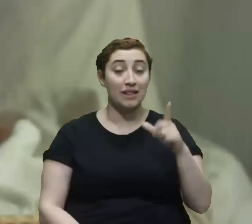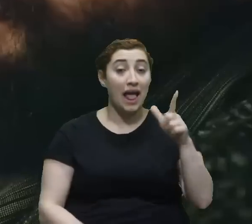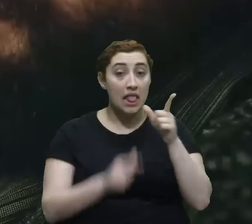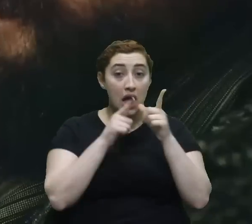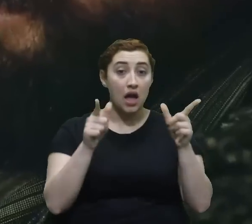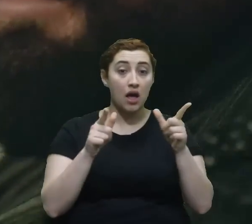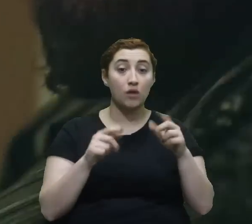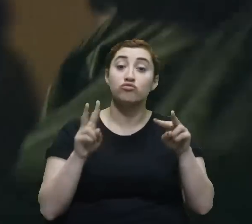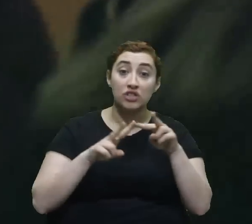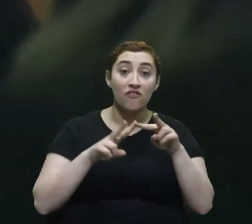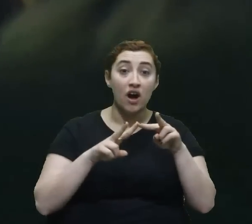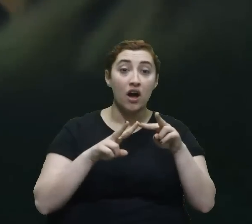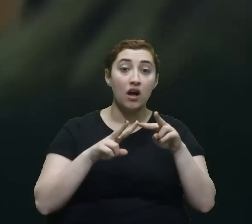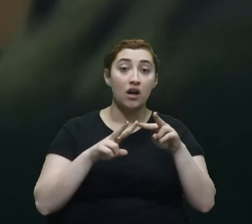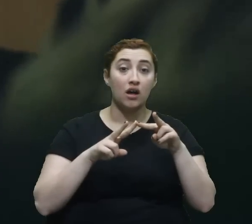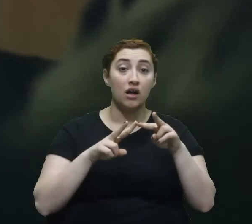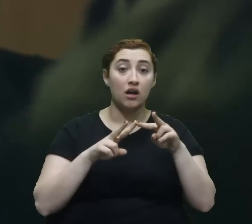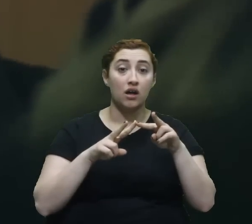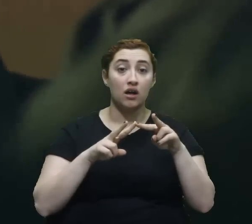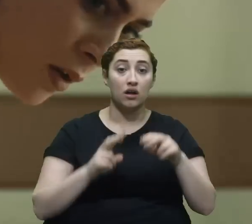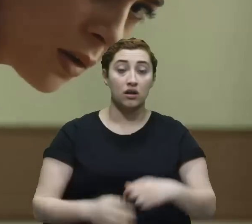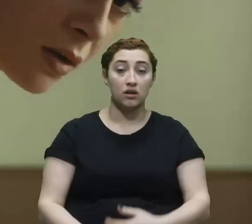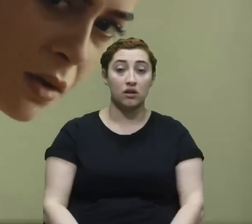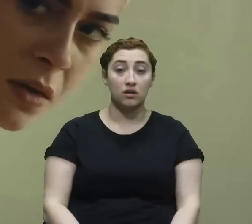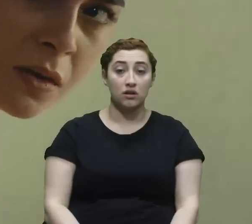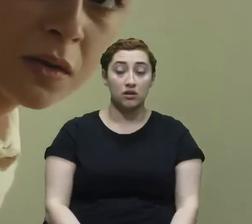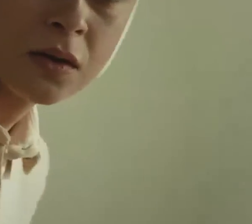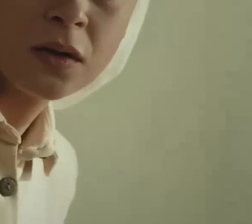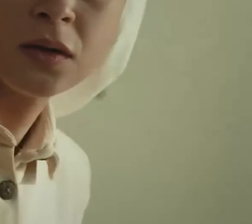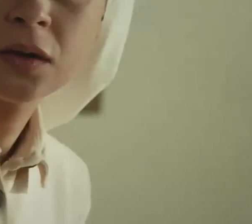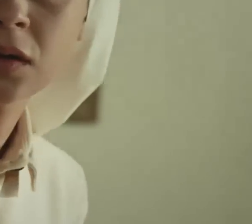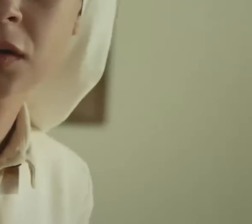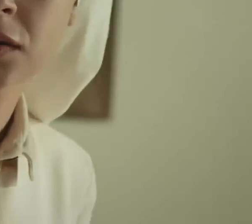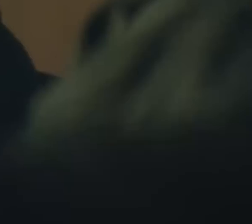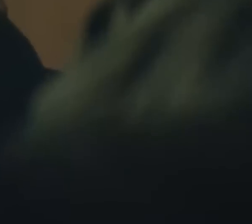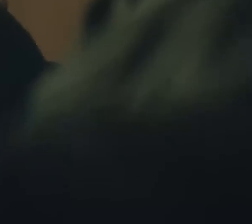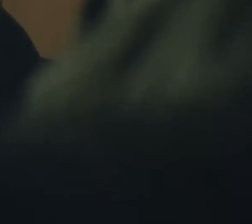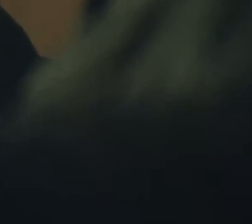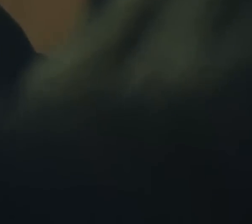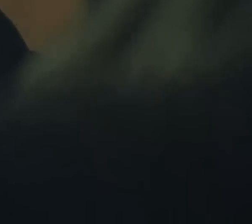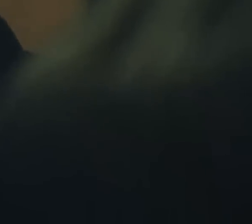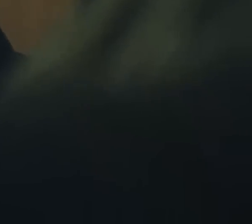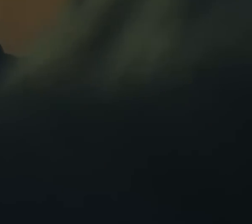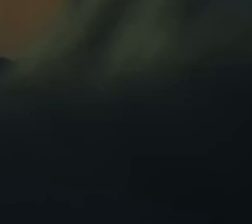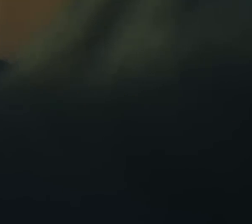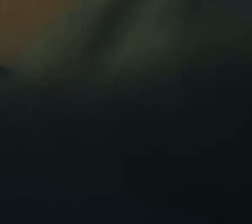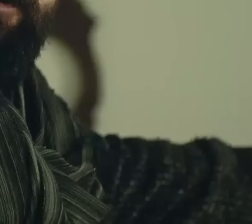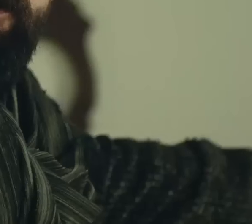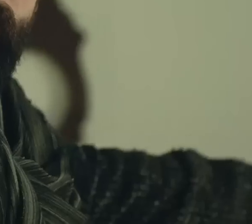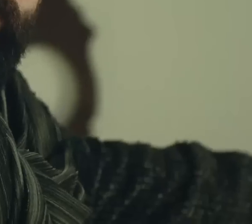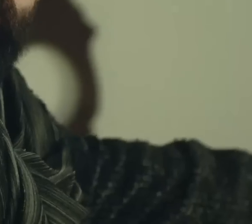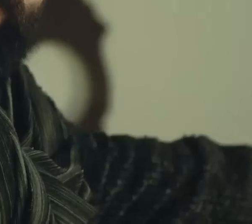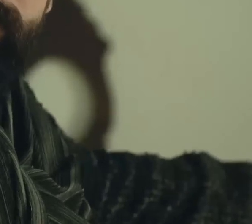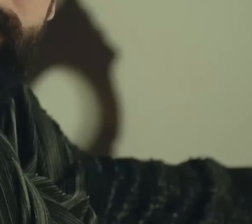Leyla! Mustafa! Ali irileşen gözleriyle bir Leyla'ya bir Mustafa'ya baktı. Leyla endişeli